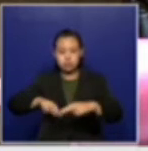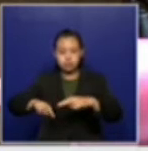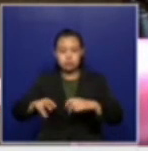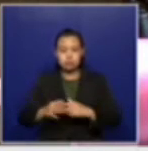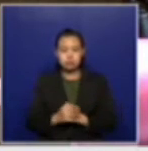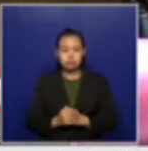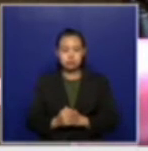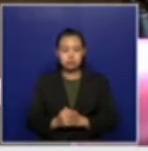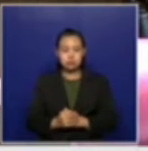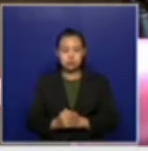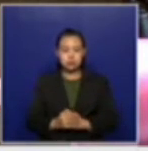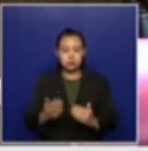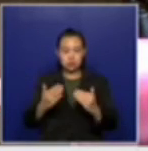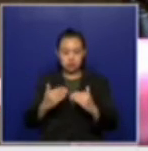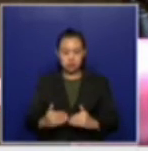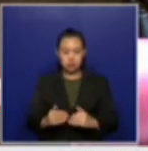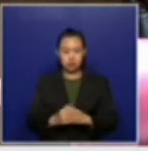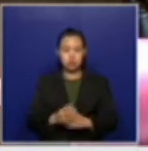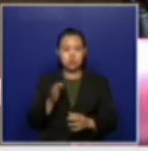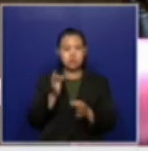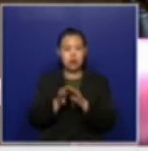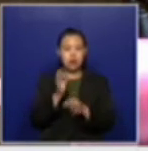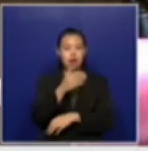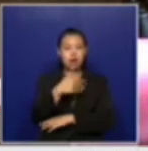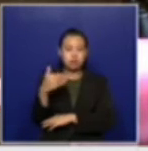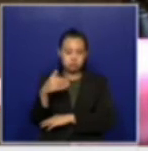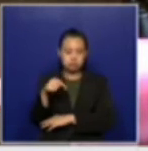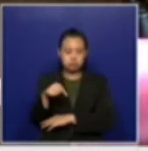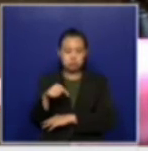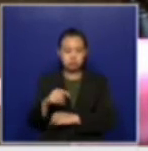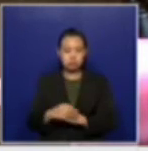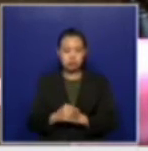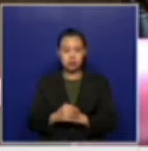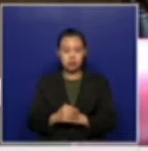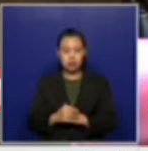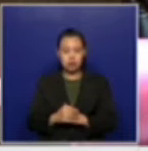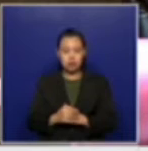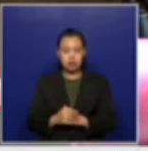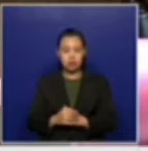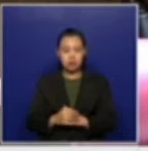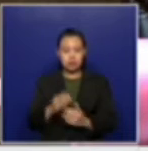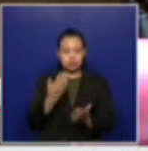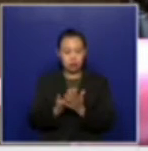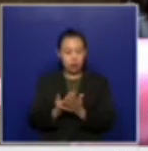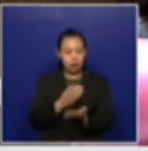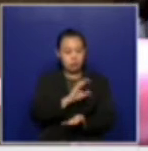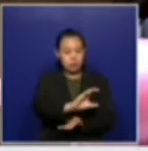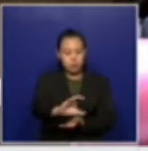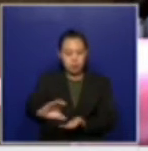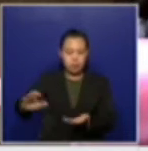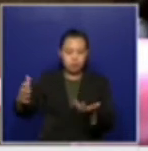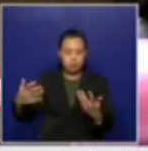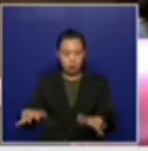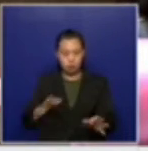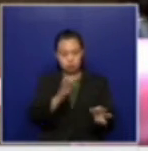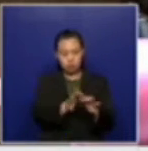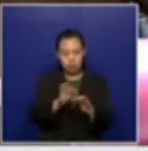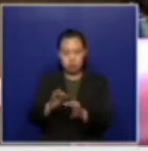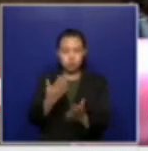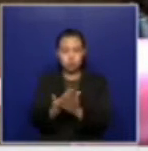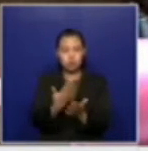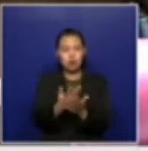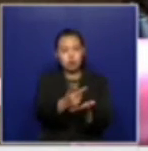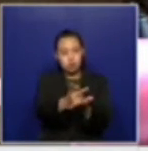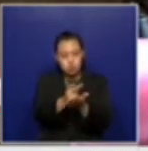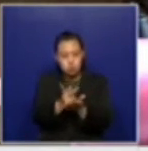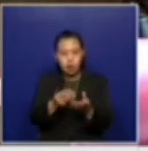คือการปล่อยซอฟโลนของแบงก์ชาติเขาห้ามคิดค่าธรรมเนียมใดๆทั้งสิ้นท่านประธานรู้ไหมครับว่าแต่ซอฟโลนที่มาจากธน